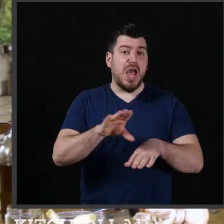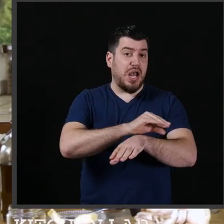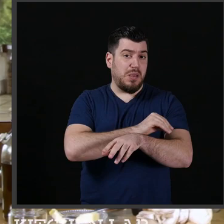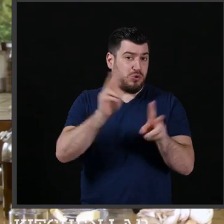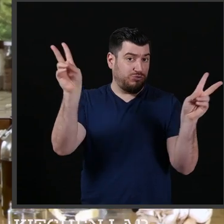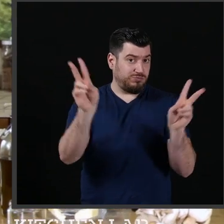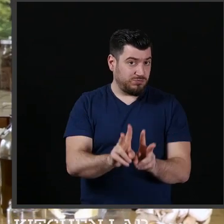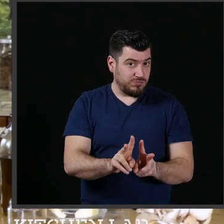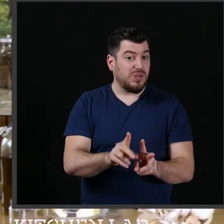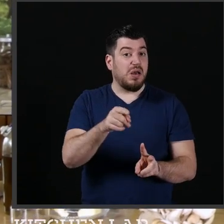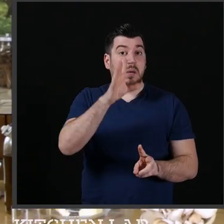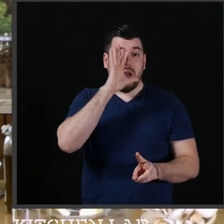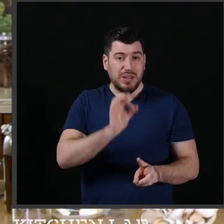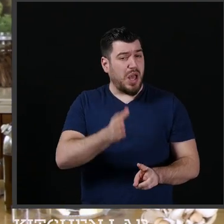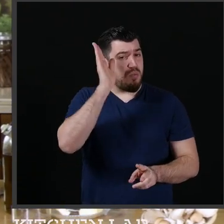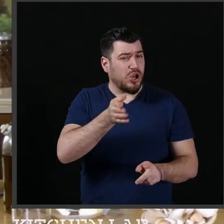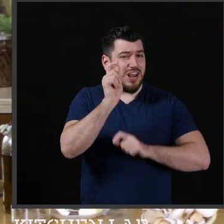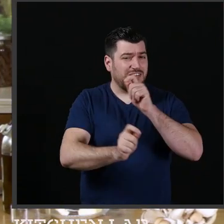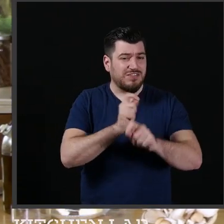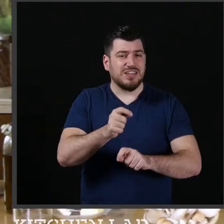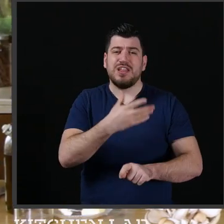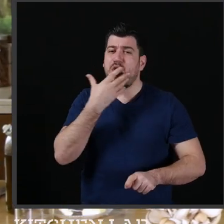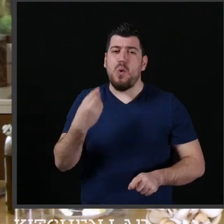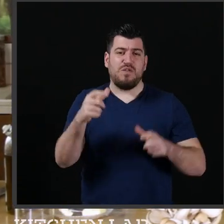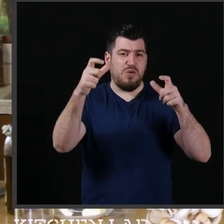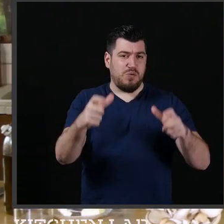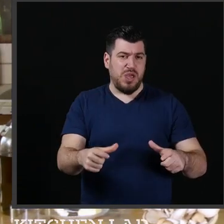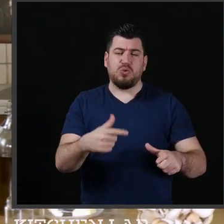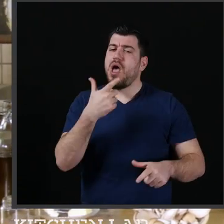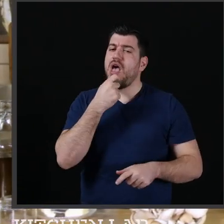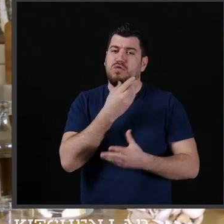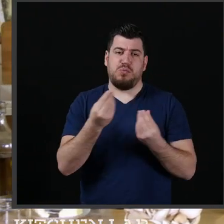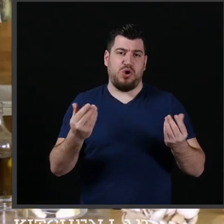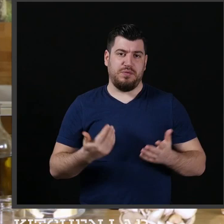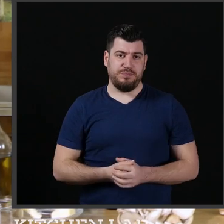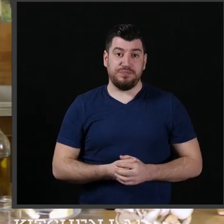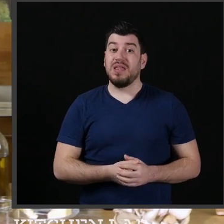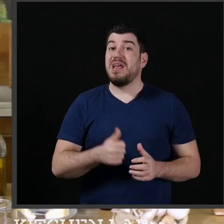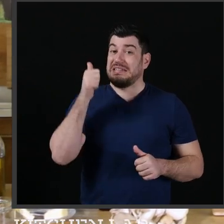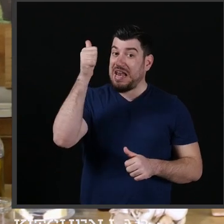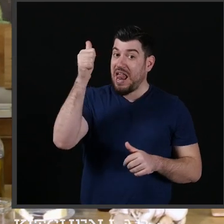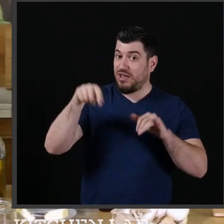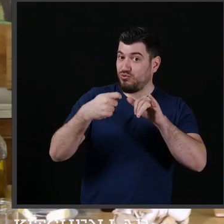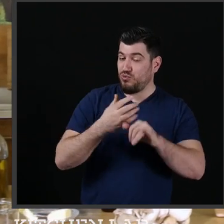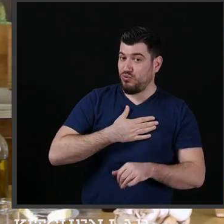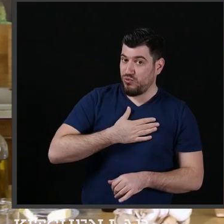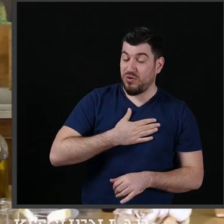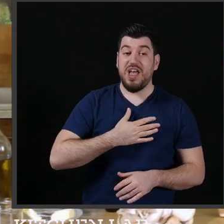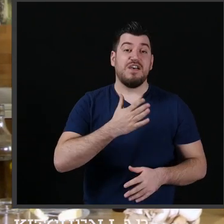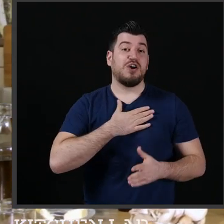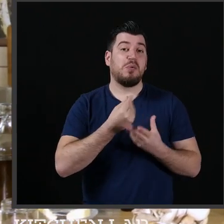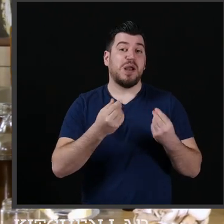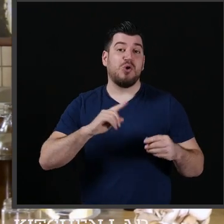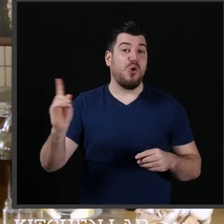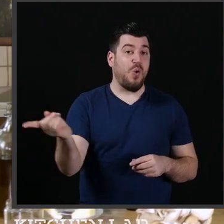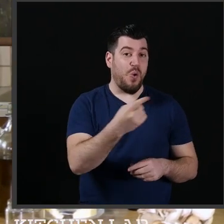μπορείτε να φτιάξετε κάτι τόσο μα τόσο γκουρμέ αλλά και σπιτικό την ίδια στιγμή. Σας παρακαλώ πολύ, κάντε subscribe στο κανάλι μου. Ευχαριστώ πάρα